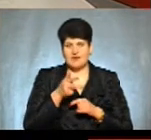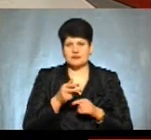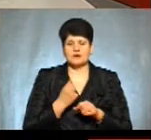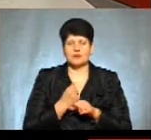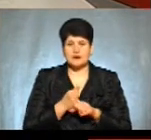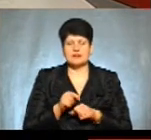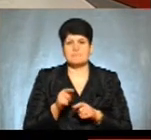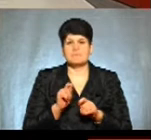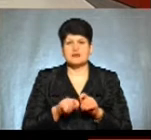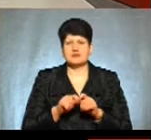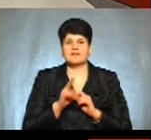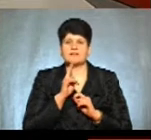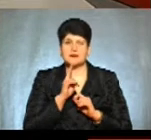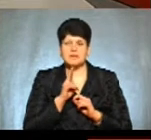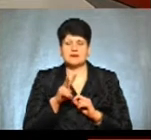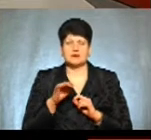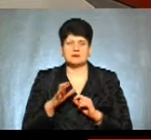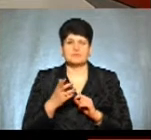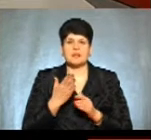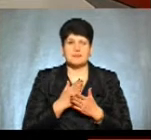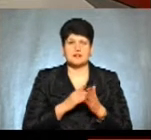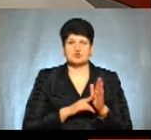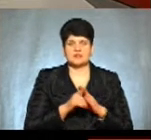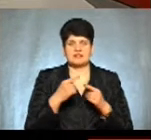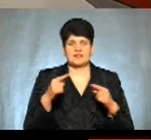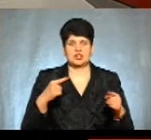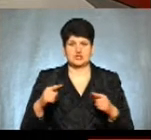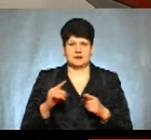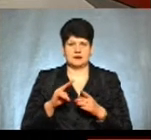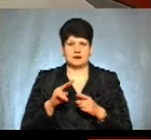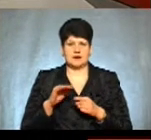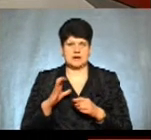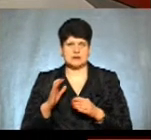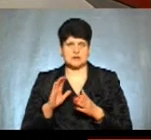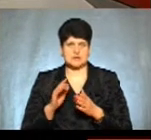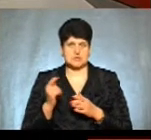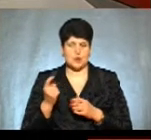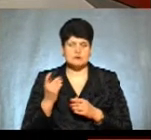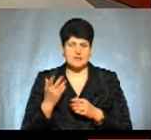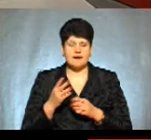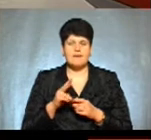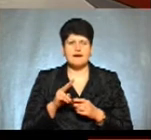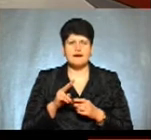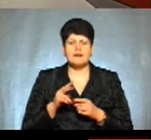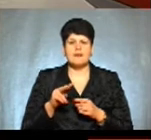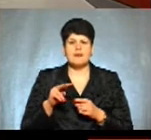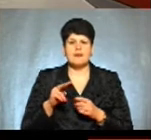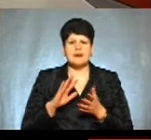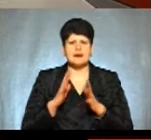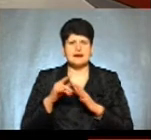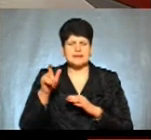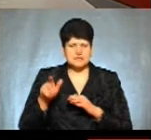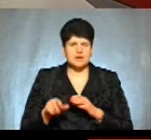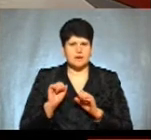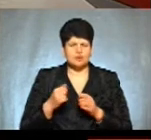провела перевірки в Кременецькому лісгоспі і мала розпочати в інших лісгоспах. А лісівники можуть виявляти більшу кількість